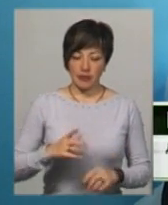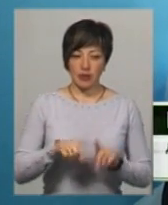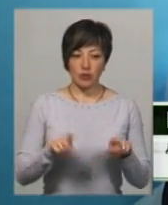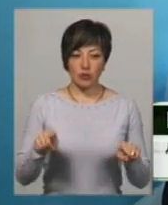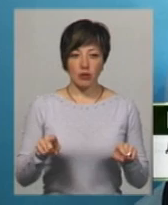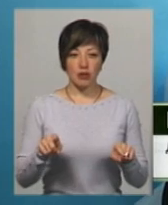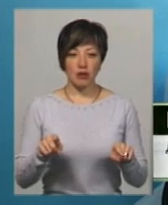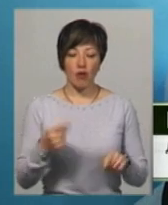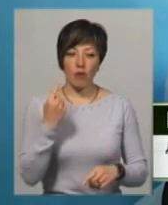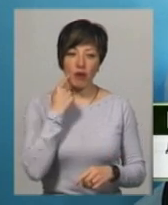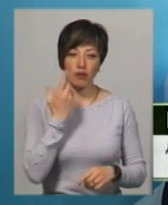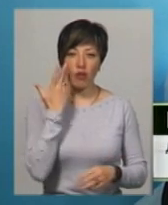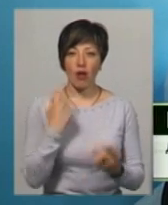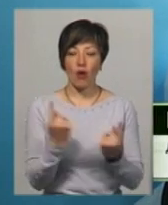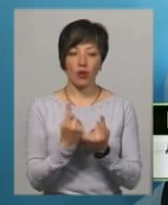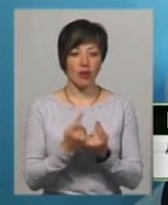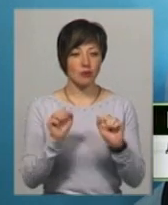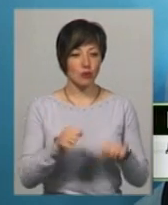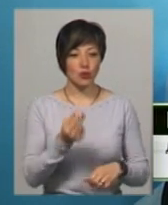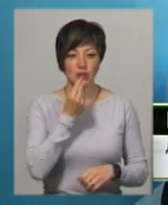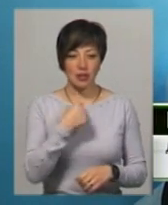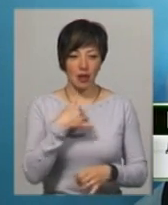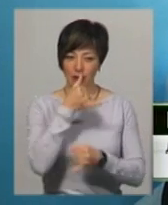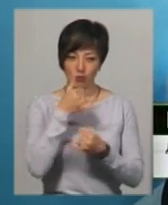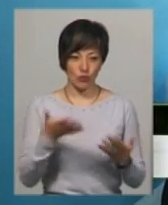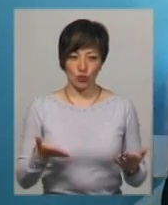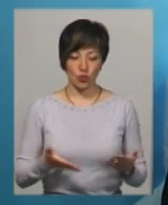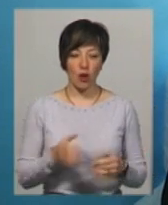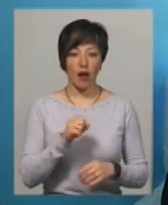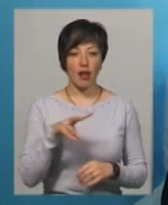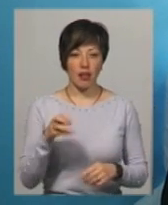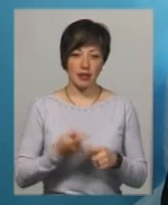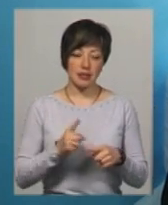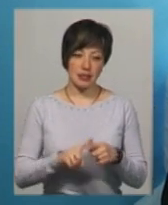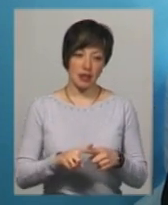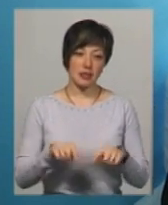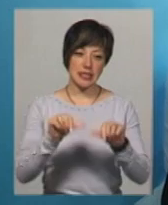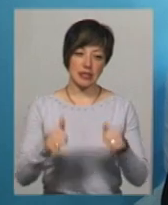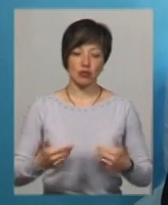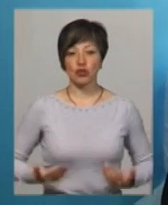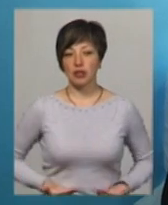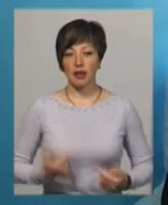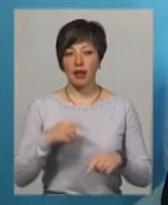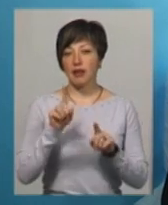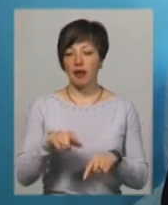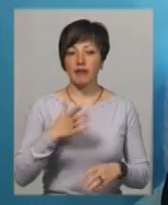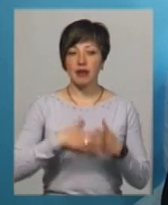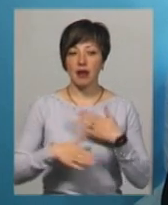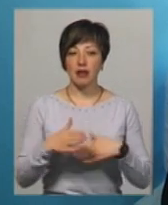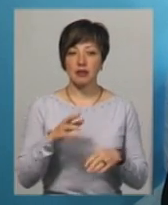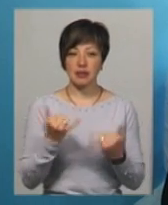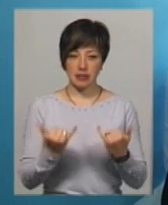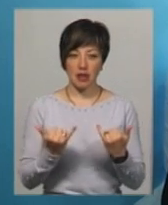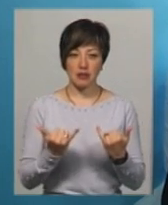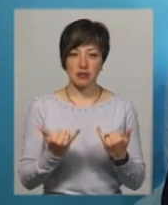навіть, можливо, образливо, коли однокласники можуть щось їсти, а я не можу. Але це стиль життя. В принципі, я навіть рада, от